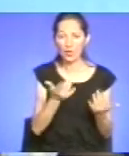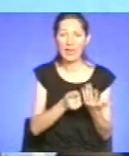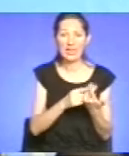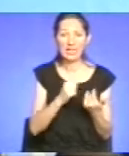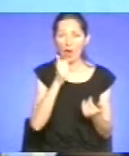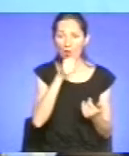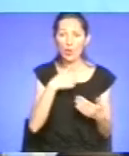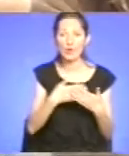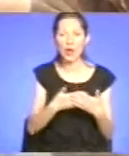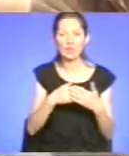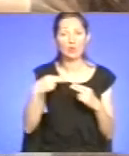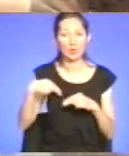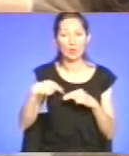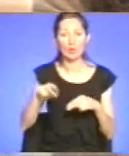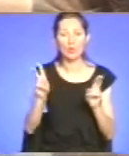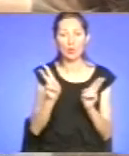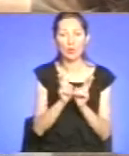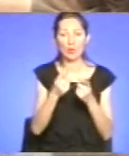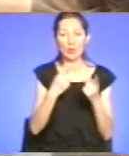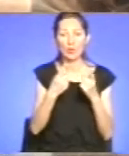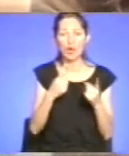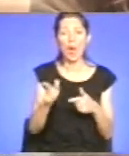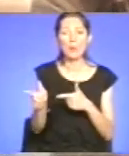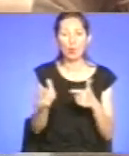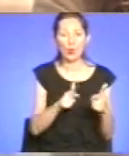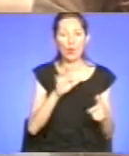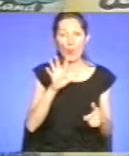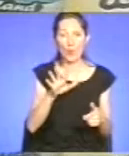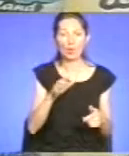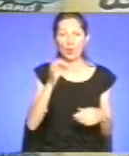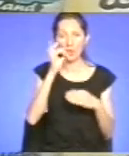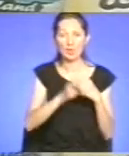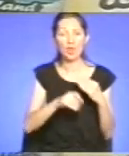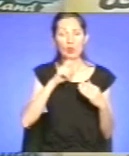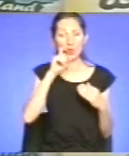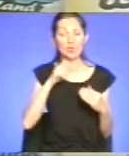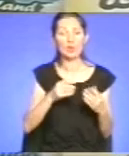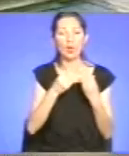ми активно працюємо. На зустрічі йшлося про підготовку 5-ї західноукраїнської